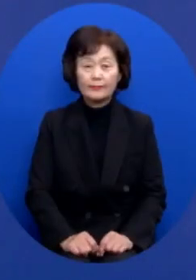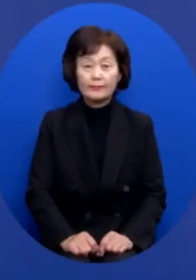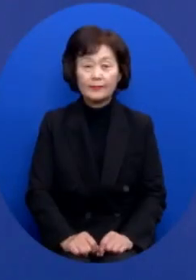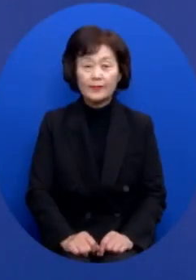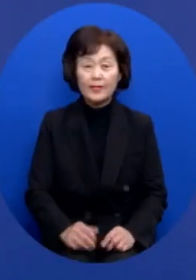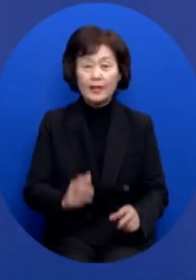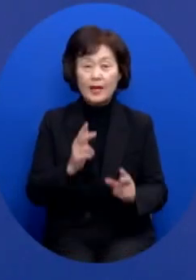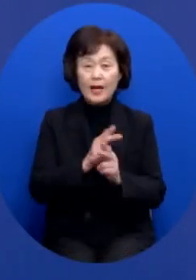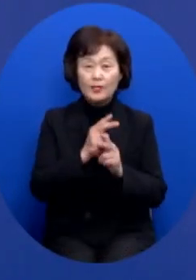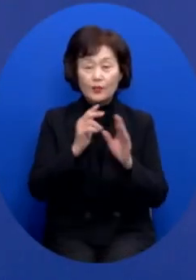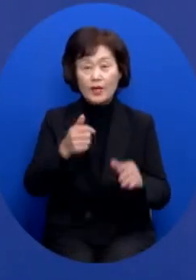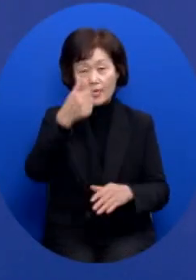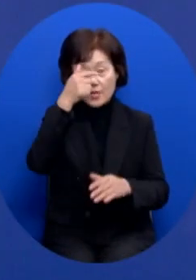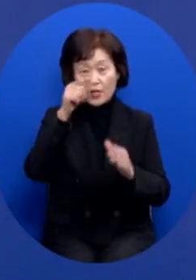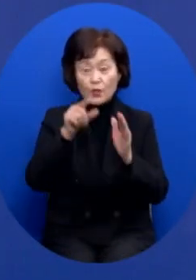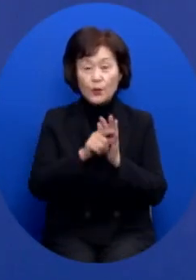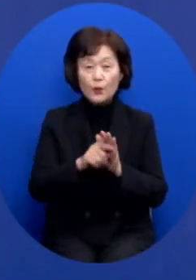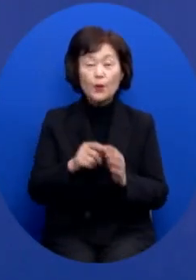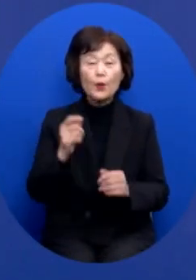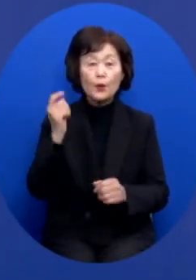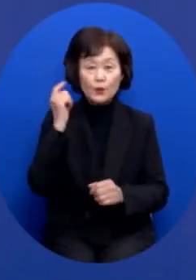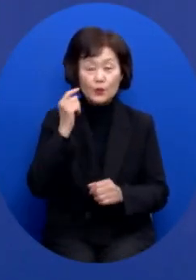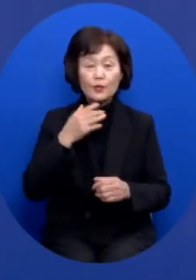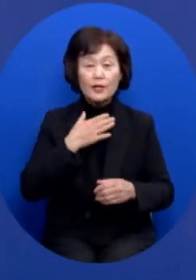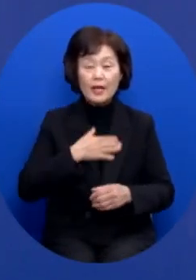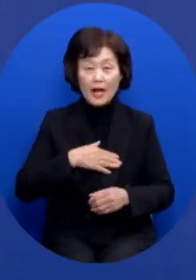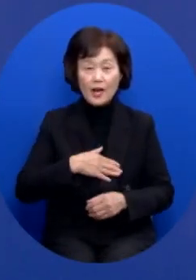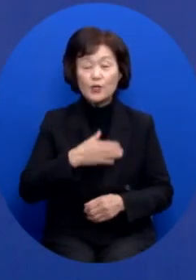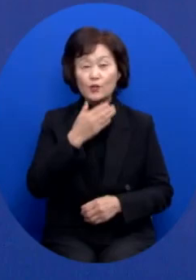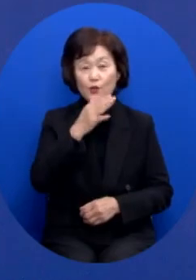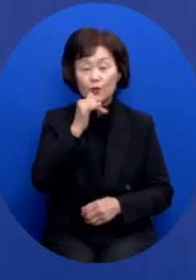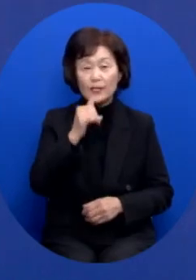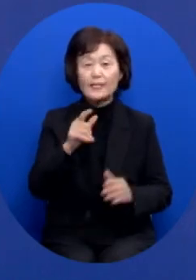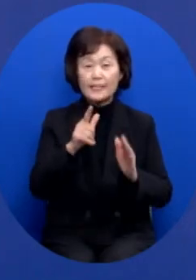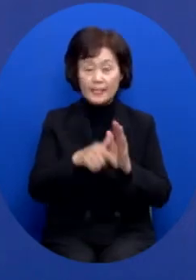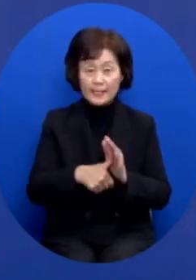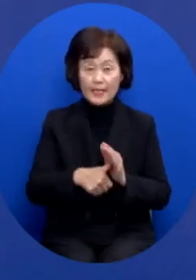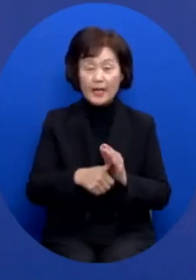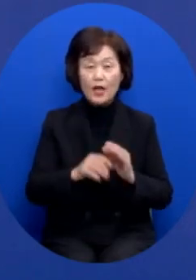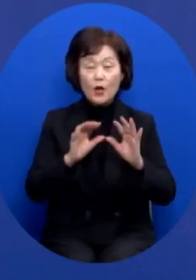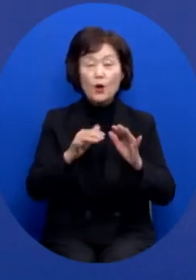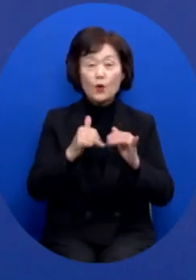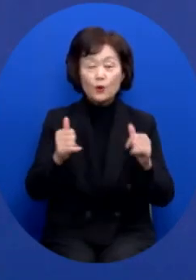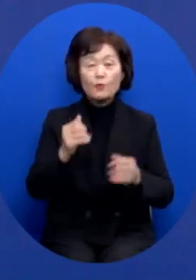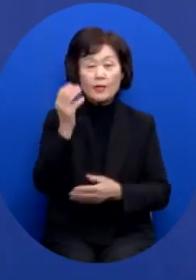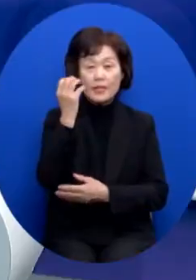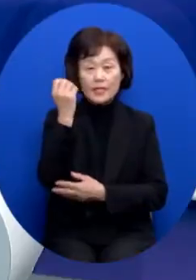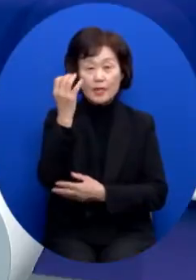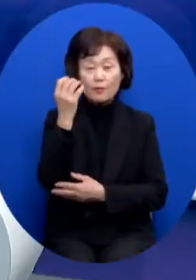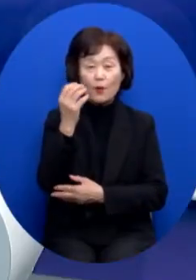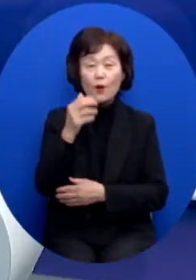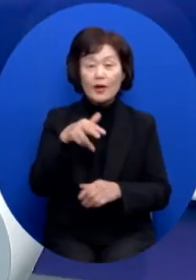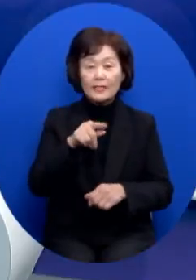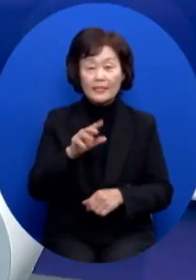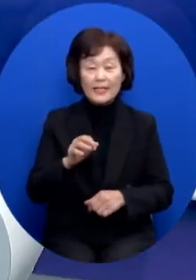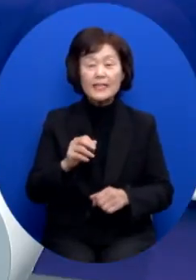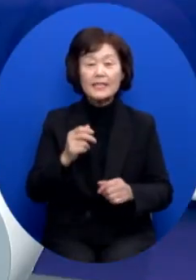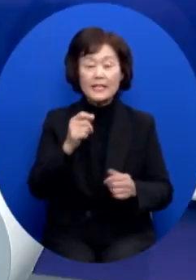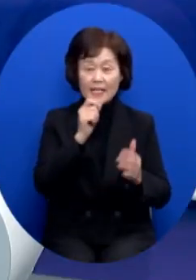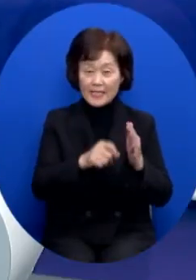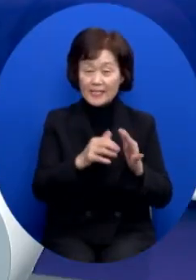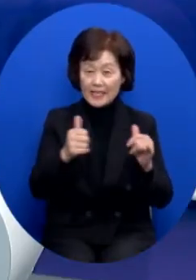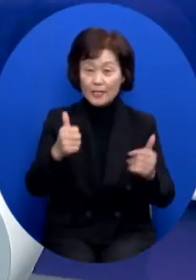한 주간 기독교 소식을 살펴보는 주간 교계 브리핑 시간입니다. 국민일보 장창일 기자 나왔습니다. 안녕하십니까? 안녕하세요.